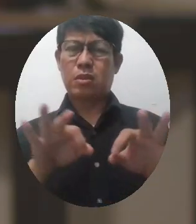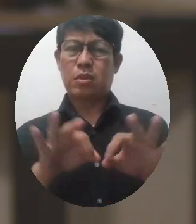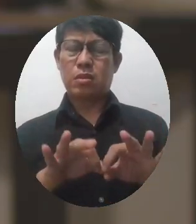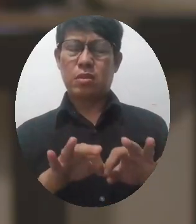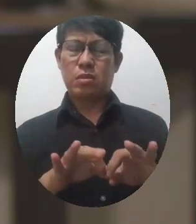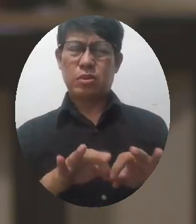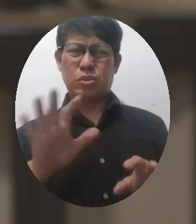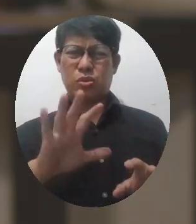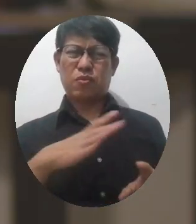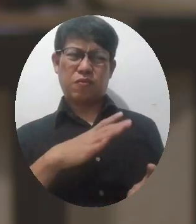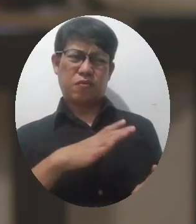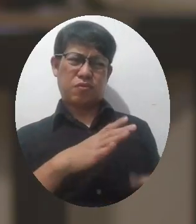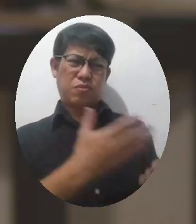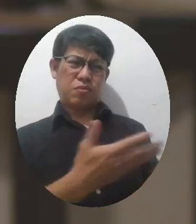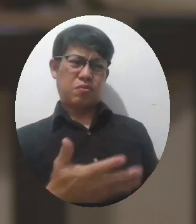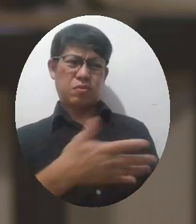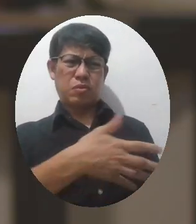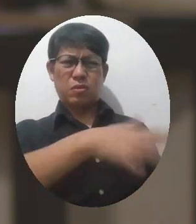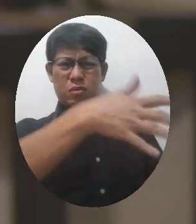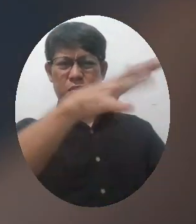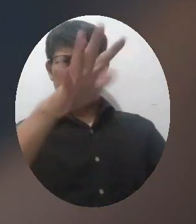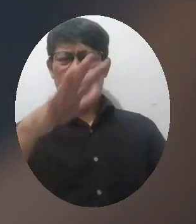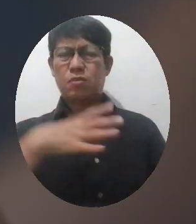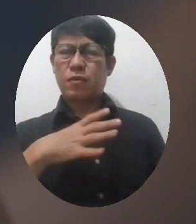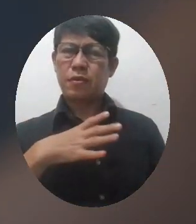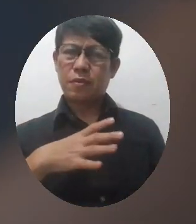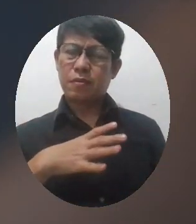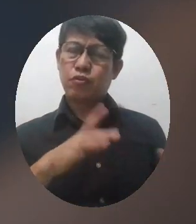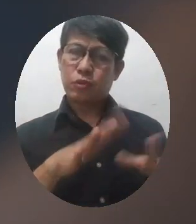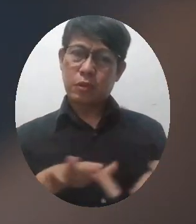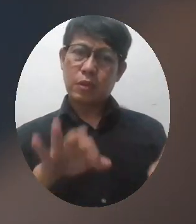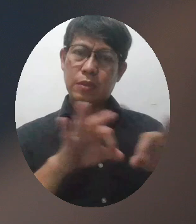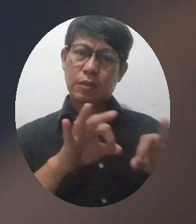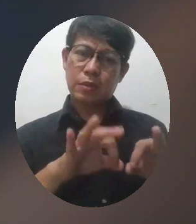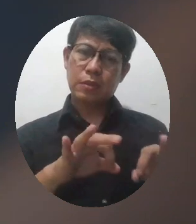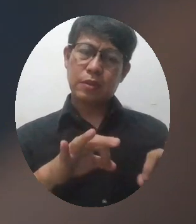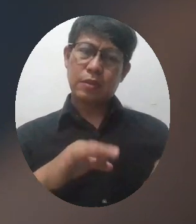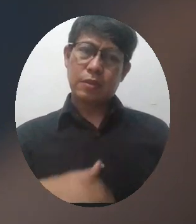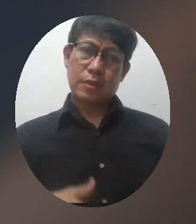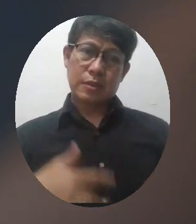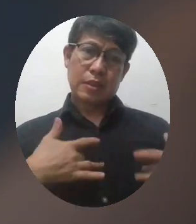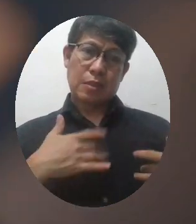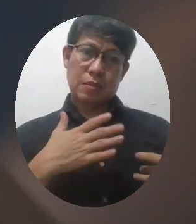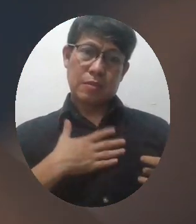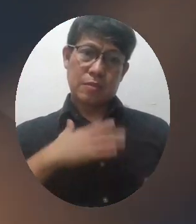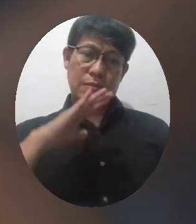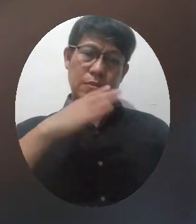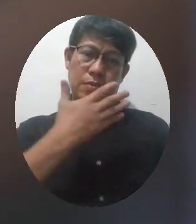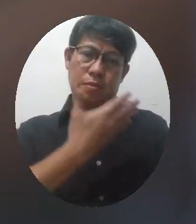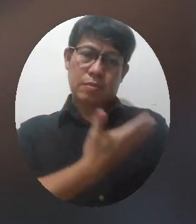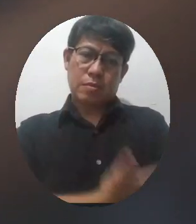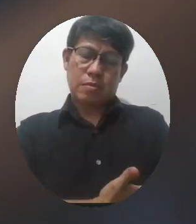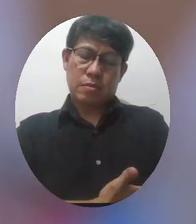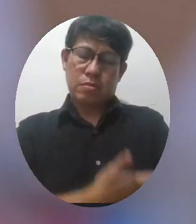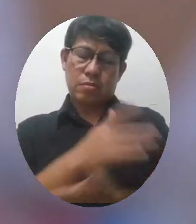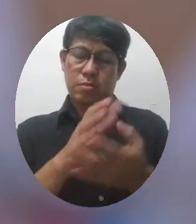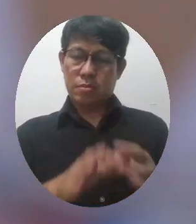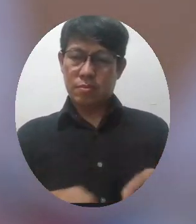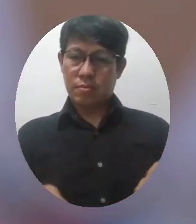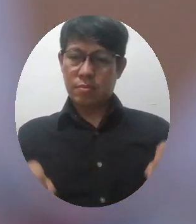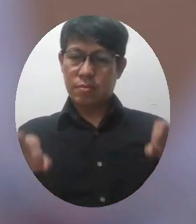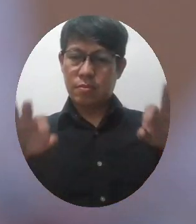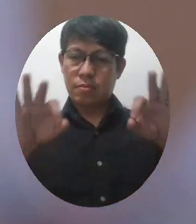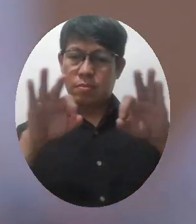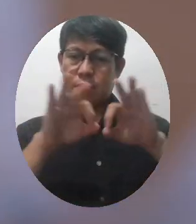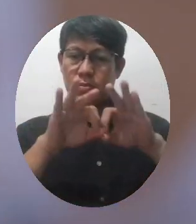ko, material na bagay lang yan. Kung ano man yung nawala sa atin. Pero yung buhay ng anak mo, sabi niya